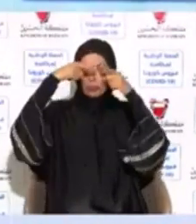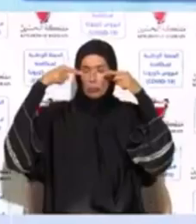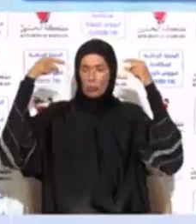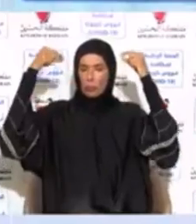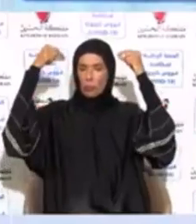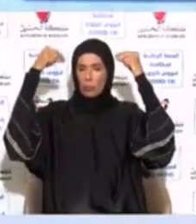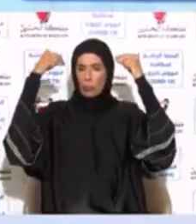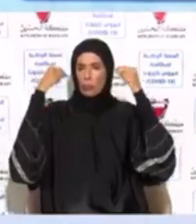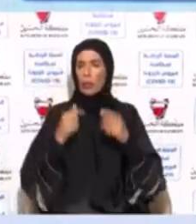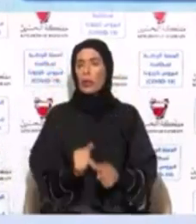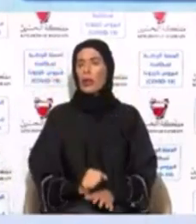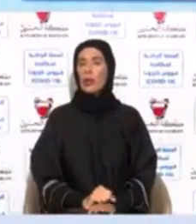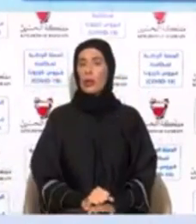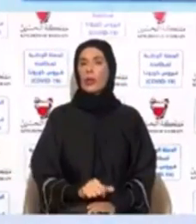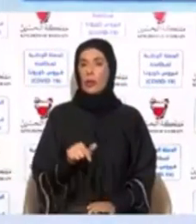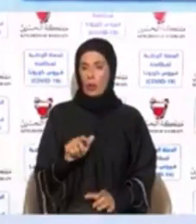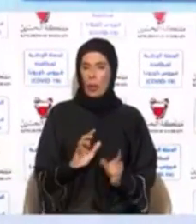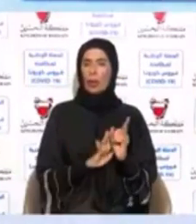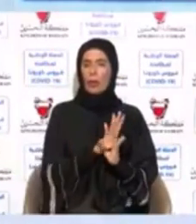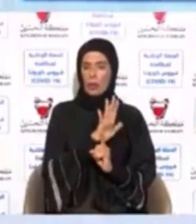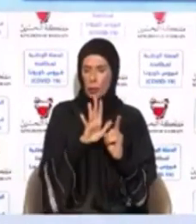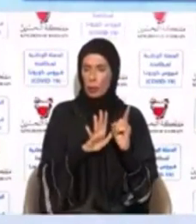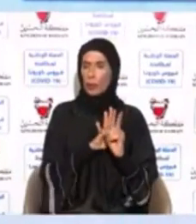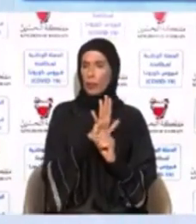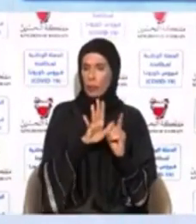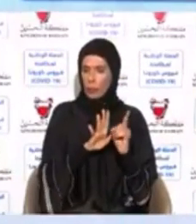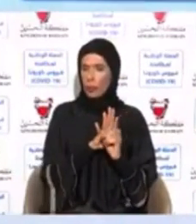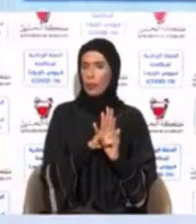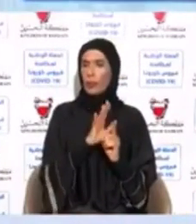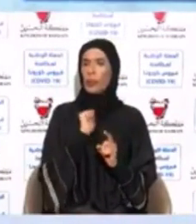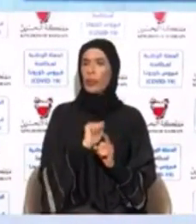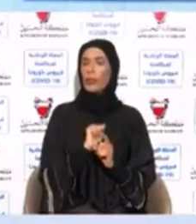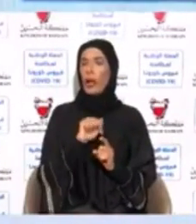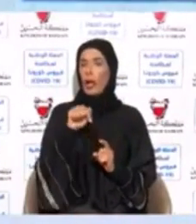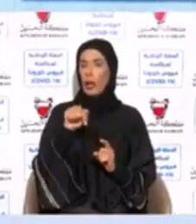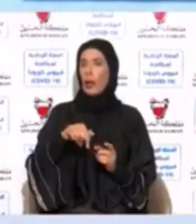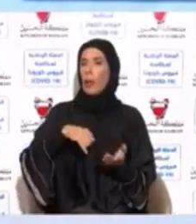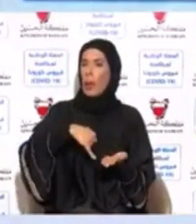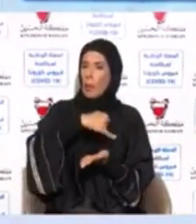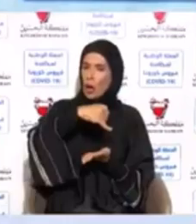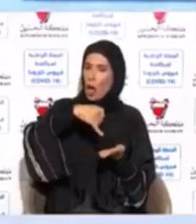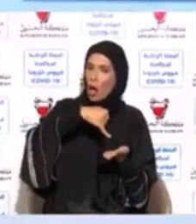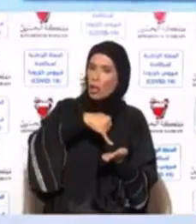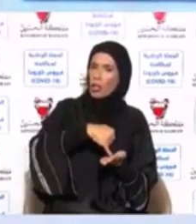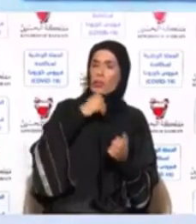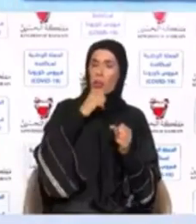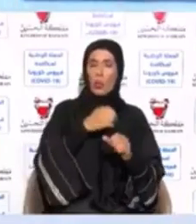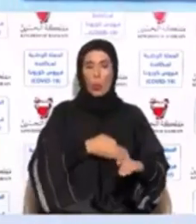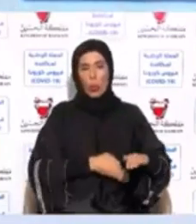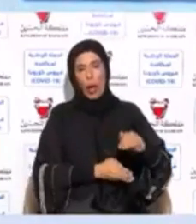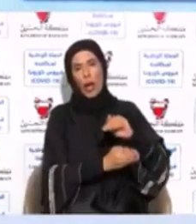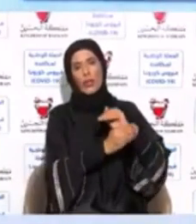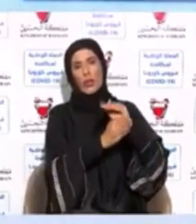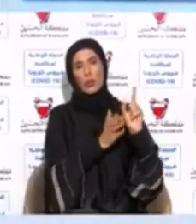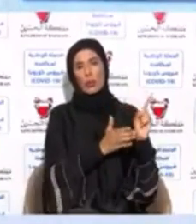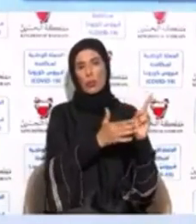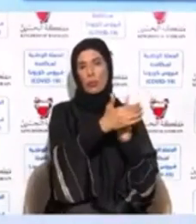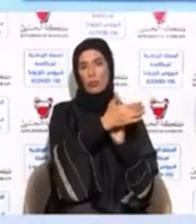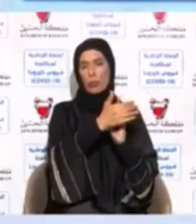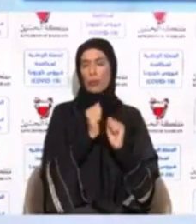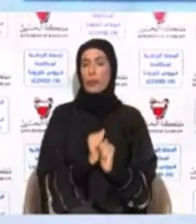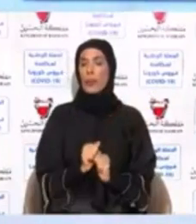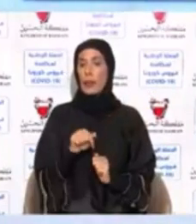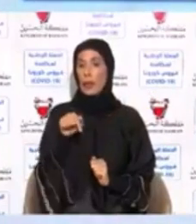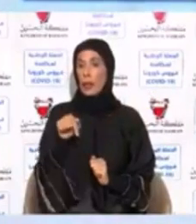يومي وبعدين تتراكم في لها تأثير أكيد على أماكن العلاج وأماكن العزل أو غيره. ولكن إحنا من